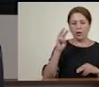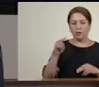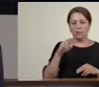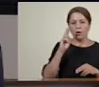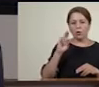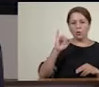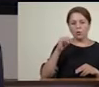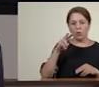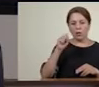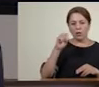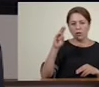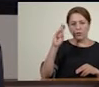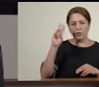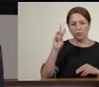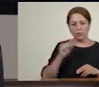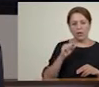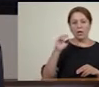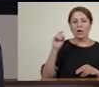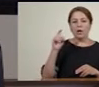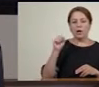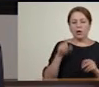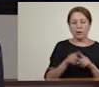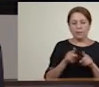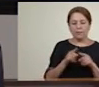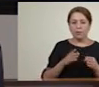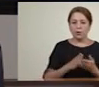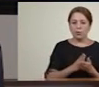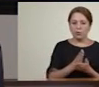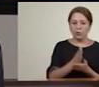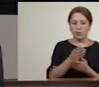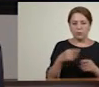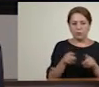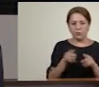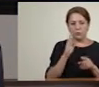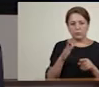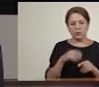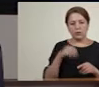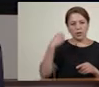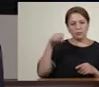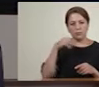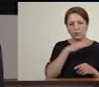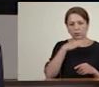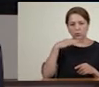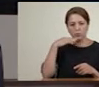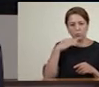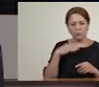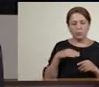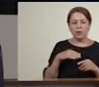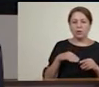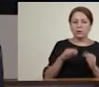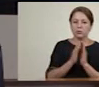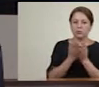yo'llanmadir. Adabiyotimizning ko'p jabhalarida, ko'p namunalarida,